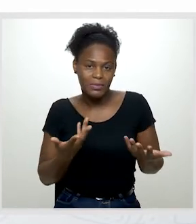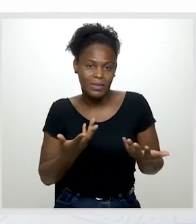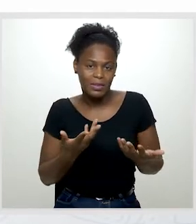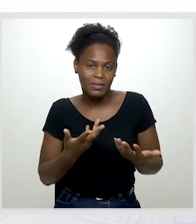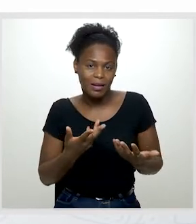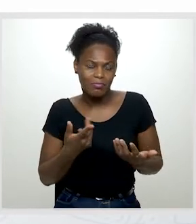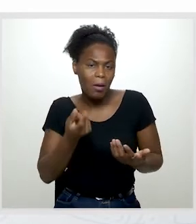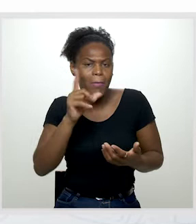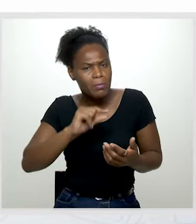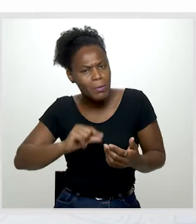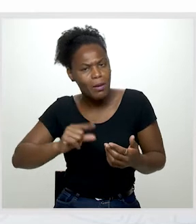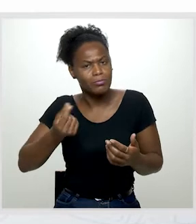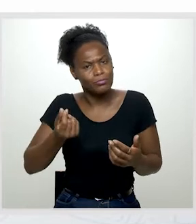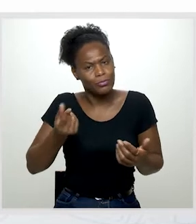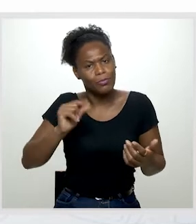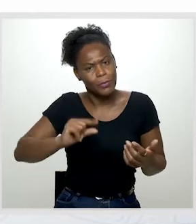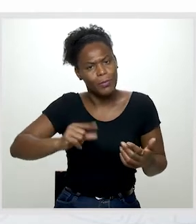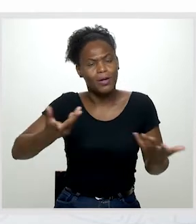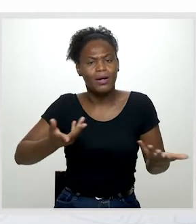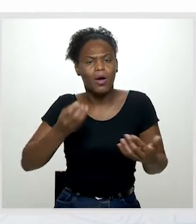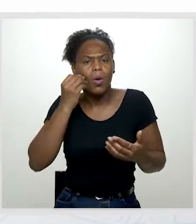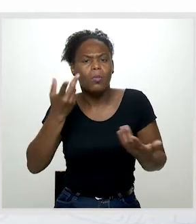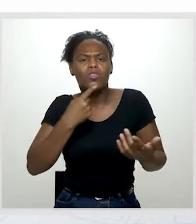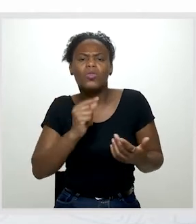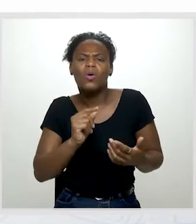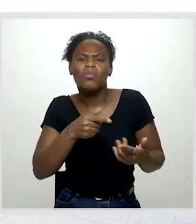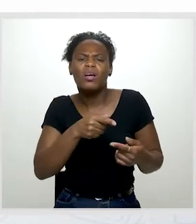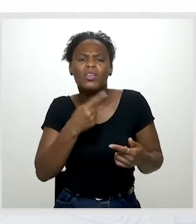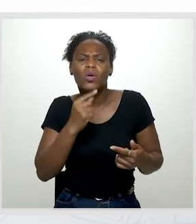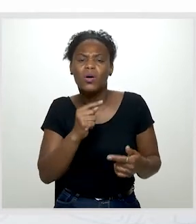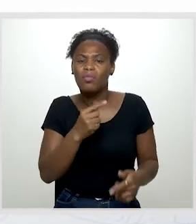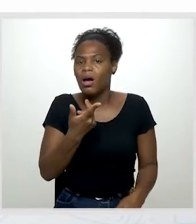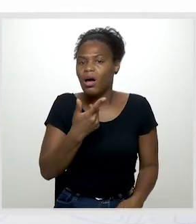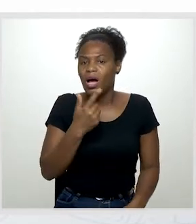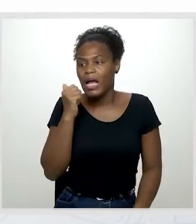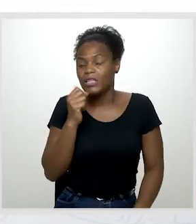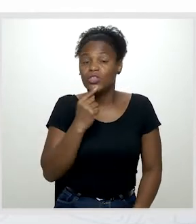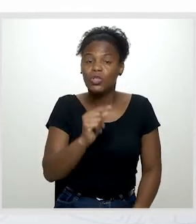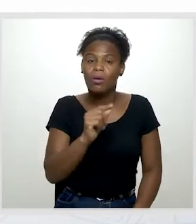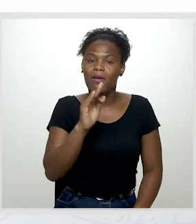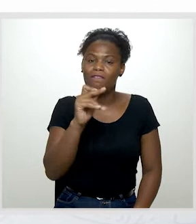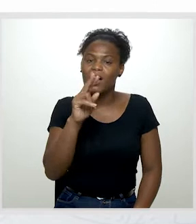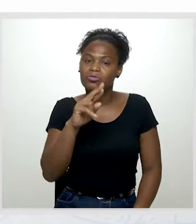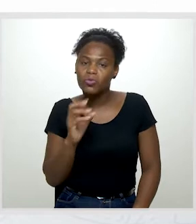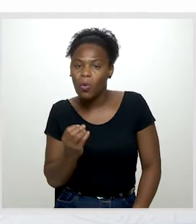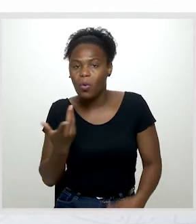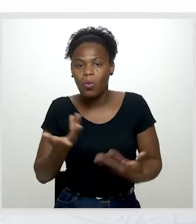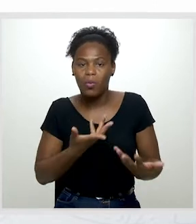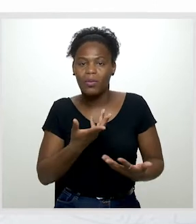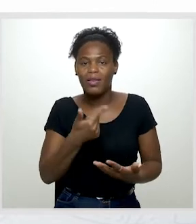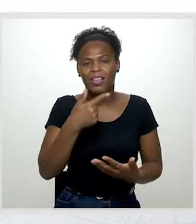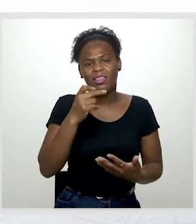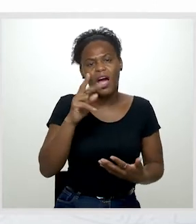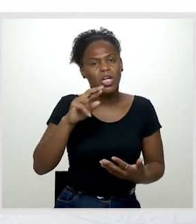Il me dit que ça lui coûte moins cher. Comment ça s'appelle déjà? Ils les appellent des faxos ou